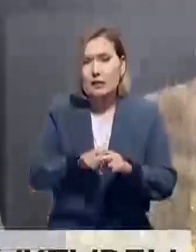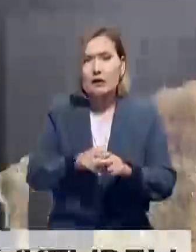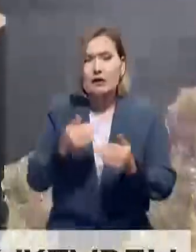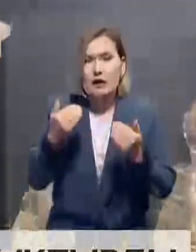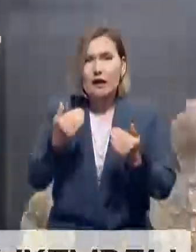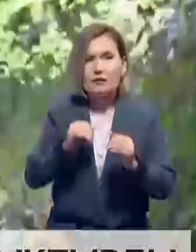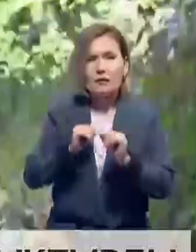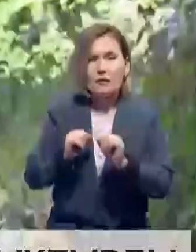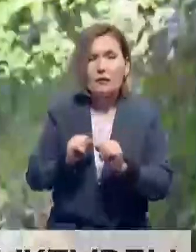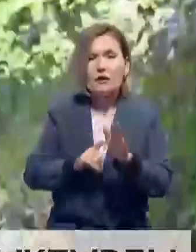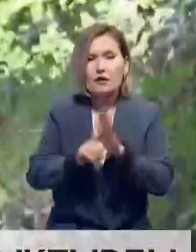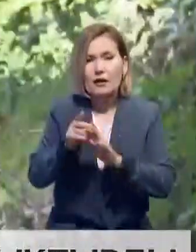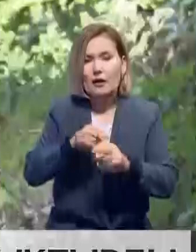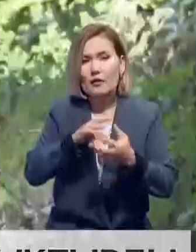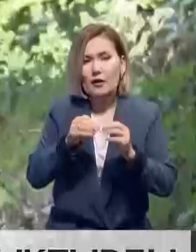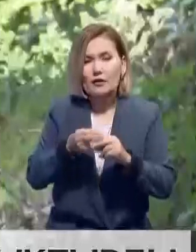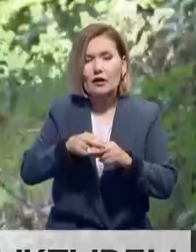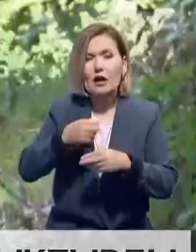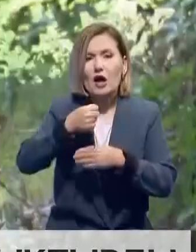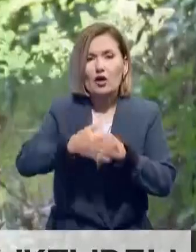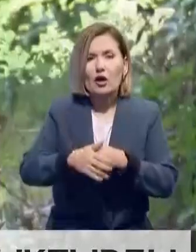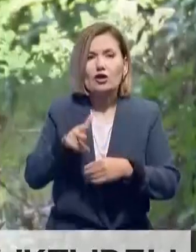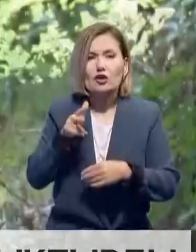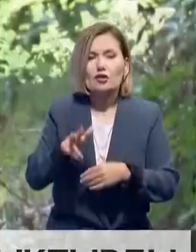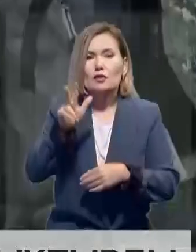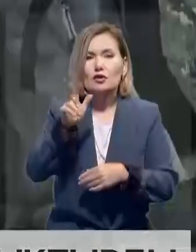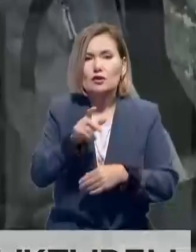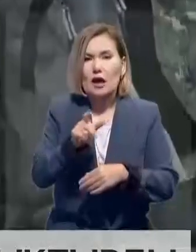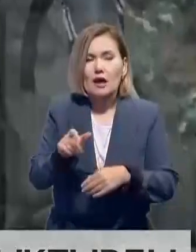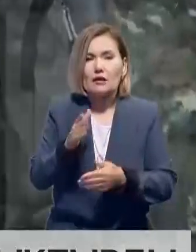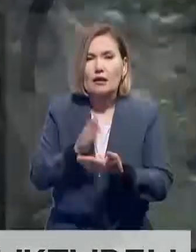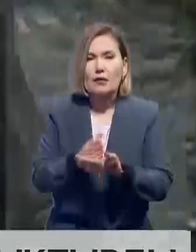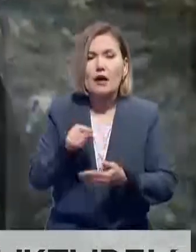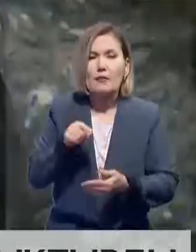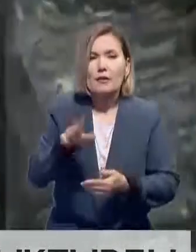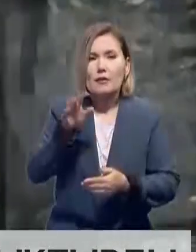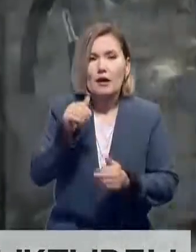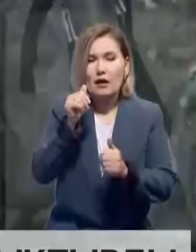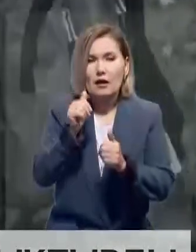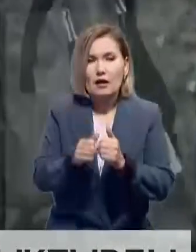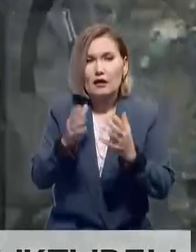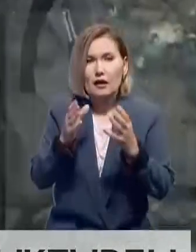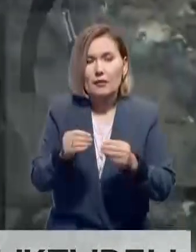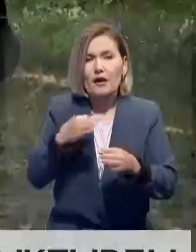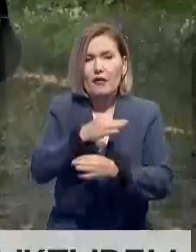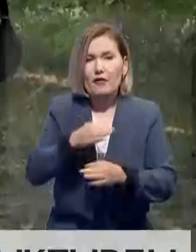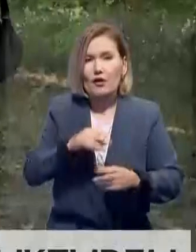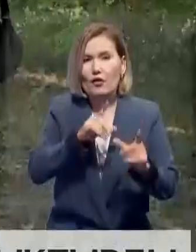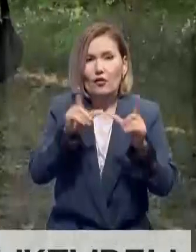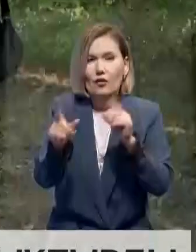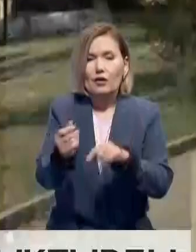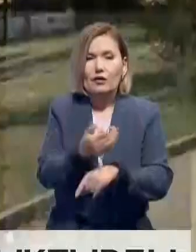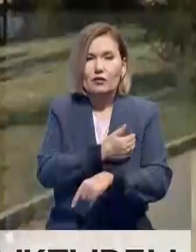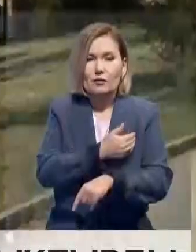мәлімет бойынша мигранттарды қабылдау орталығында 3300-ден астам адам бар. 1500-ы күн сайын Венгрияға өтуге тырысады.